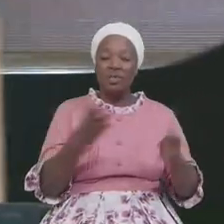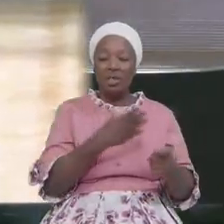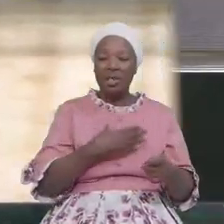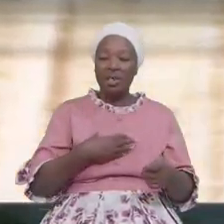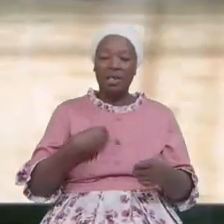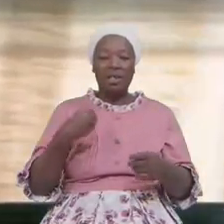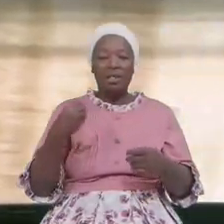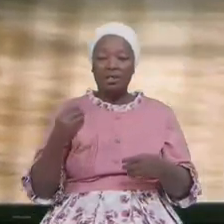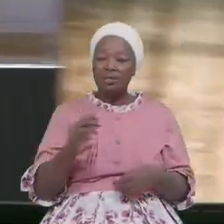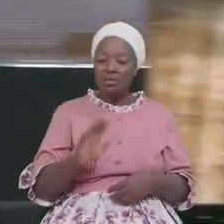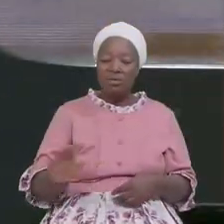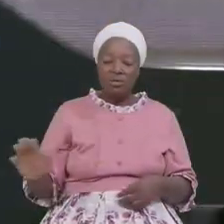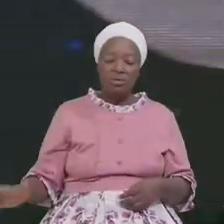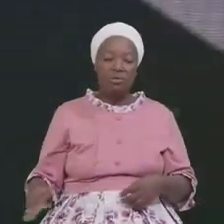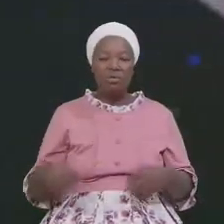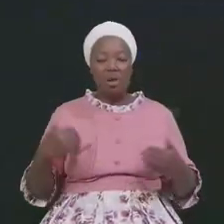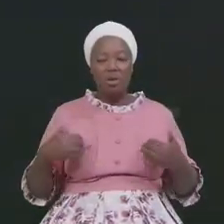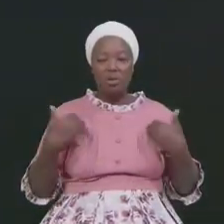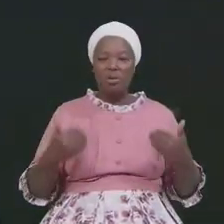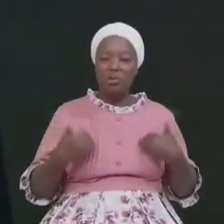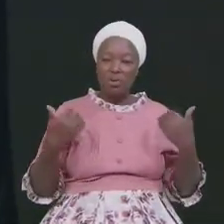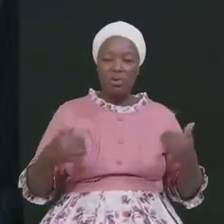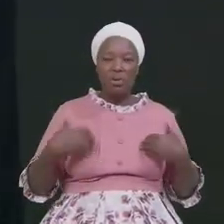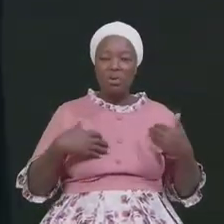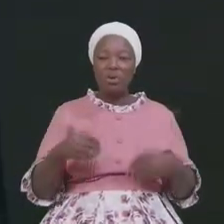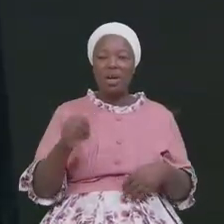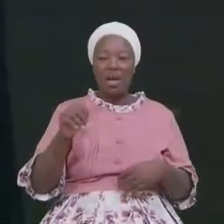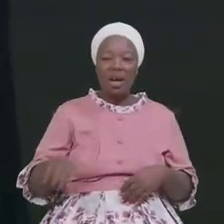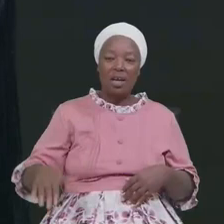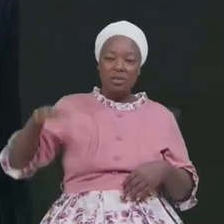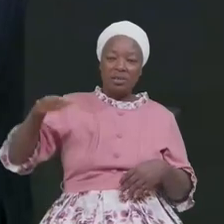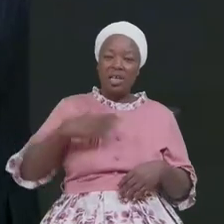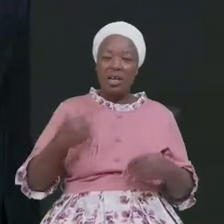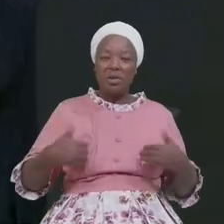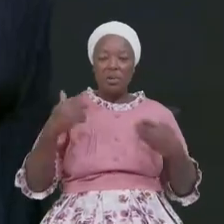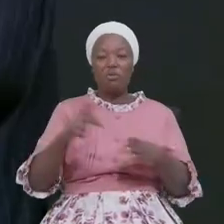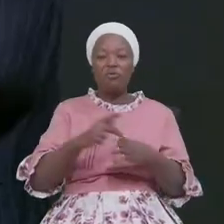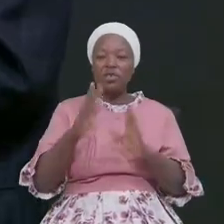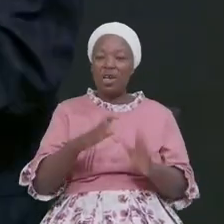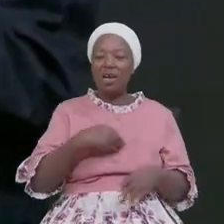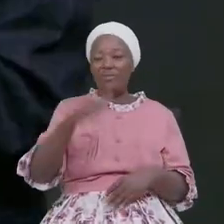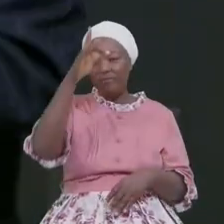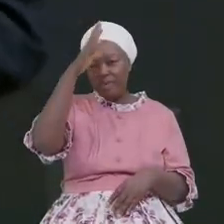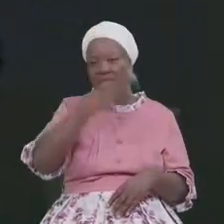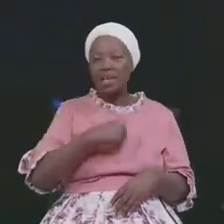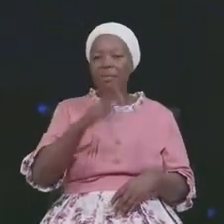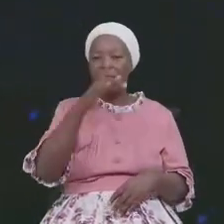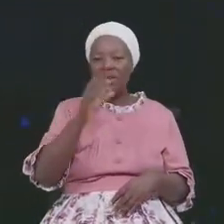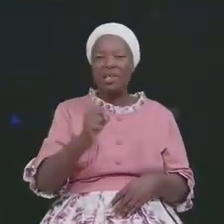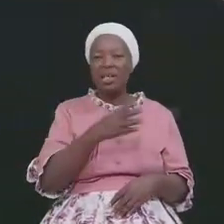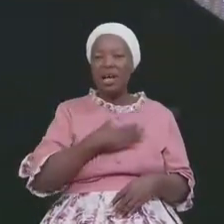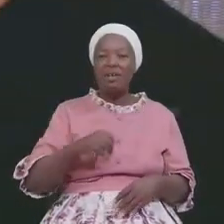enfants, les jeunes adultes, les jeunes professionnels, les pères, les mères, les